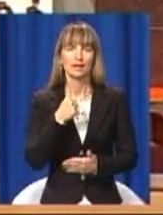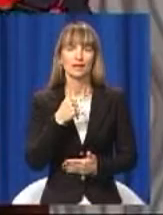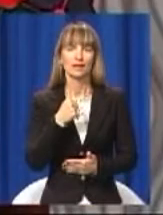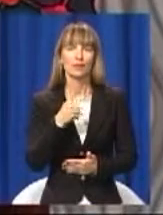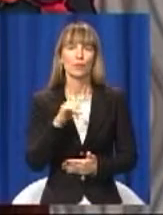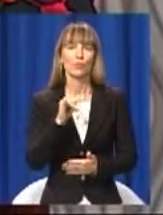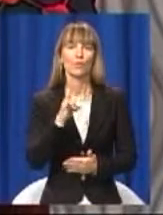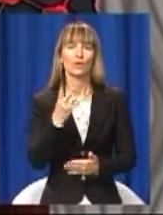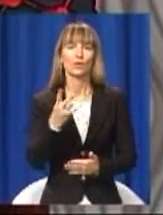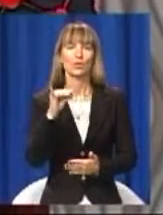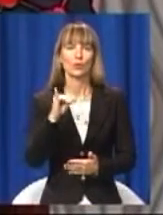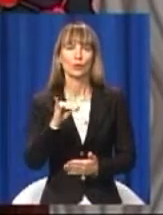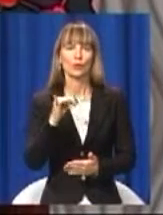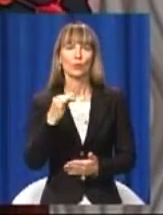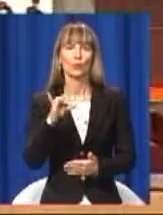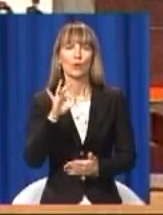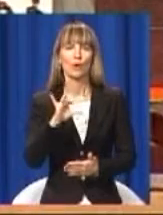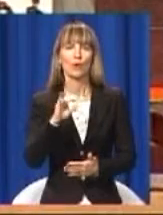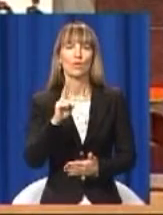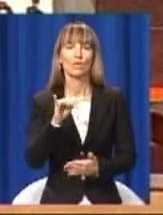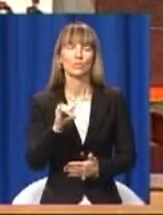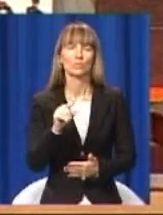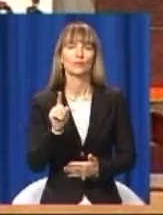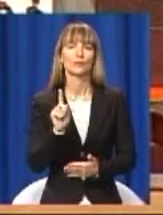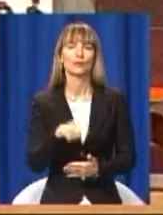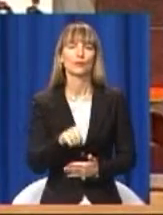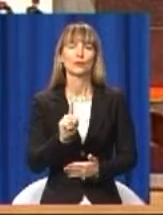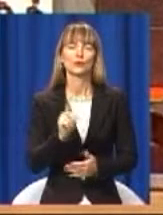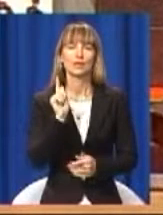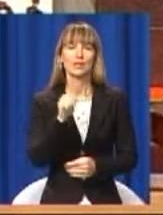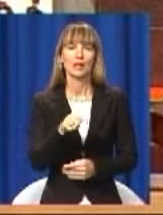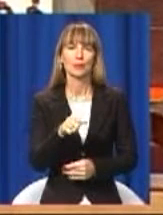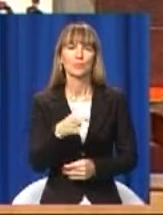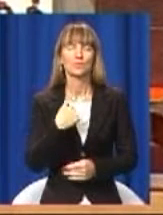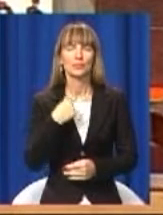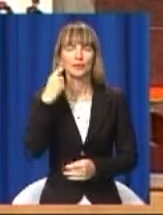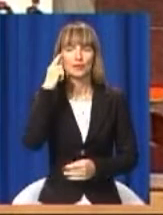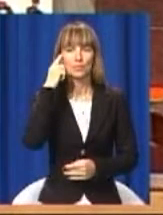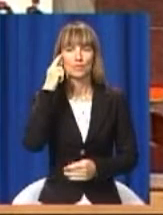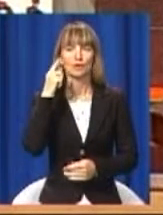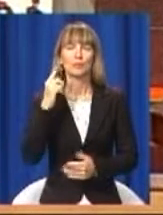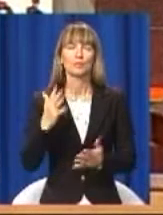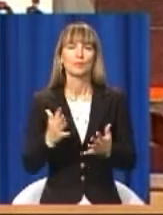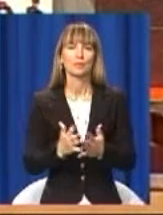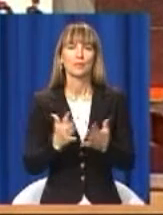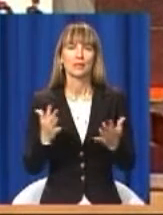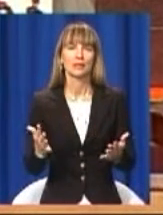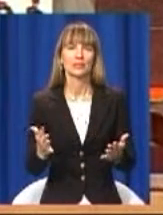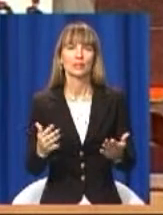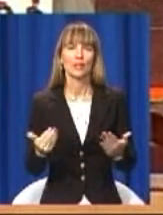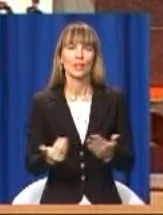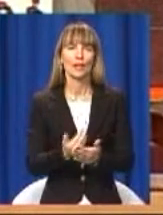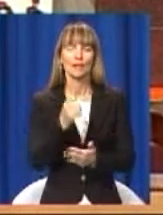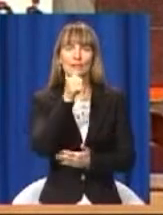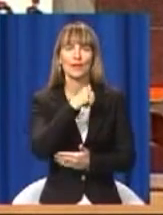Нью-Йорку. А чому саме такий вибір? Ну, тому що там, мені здається, більше така